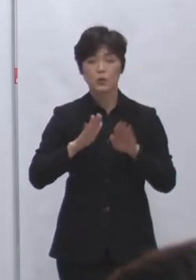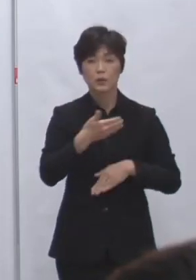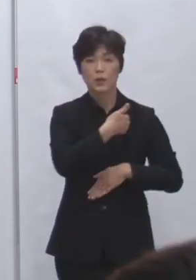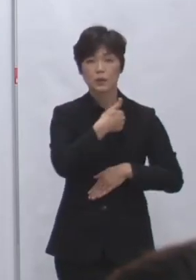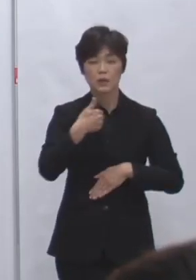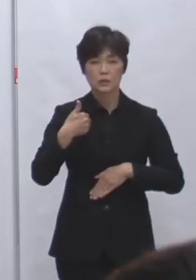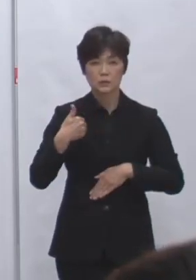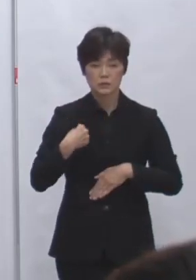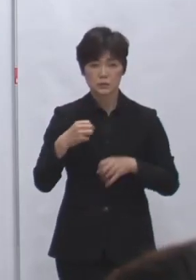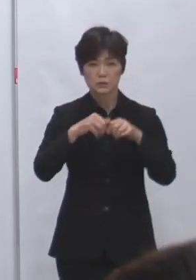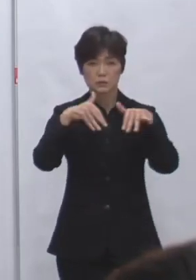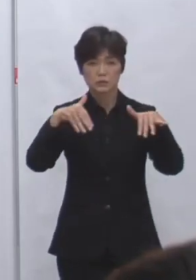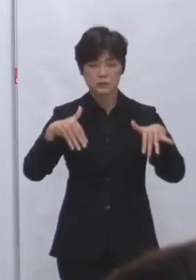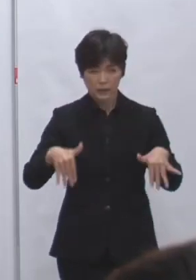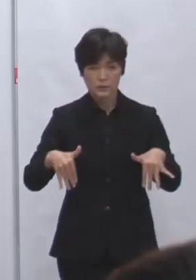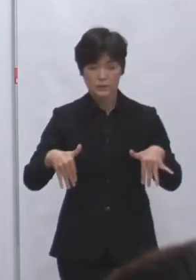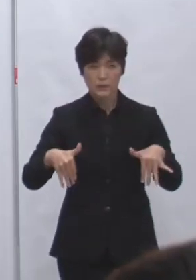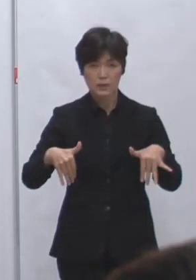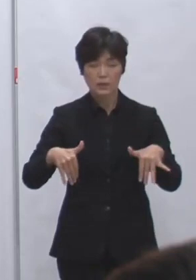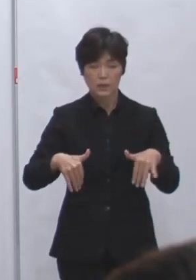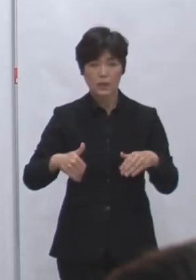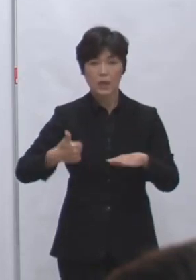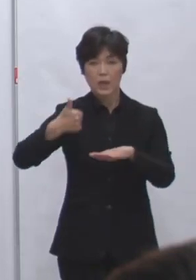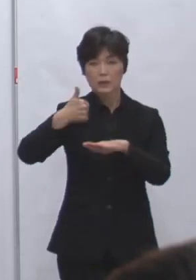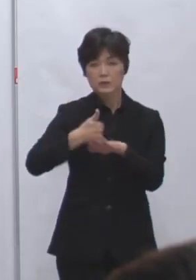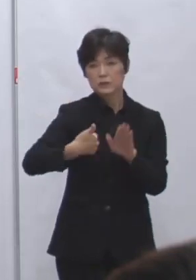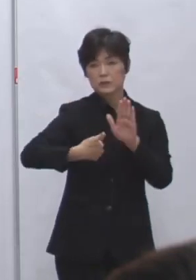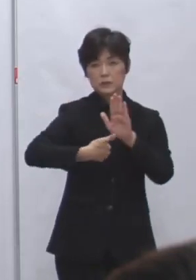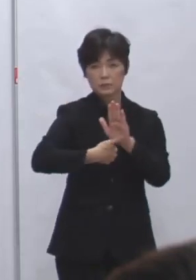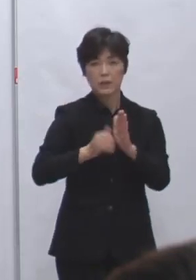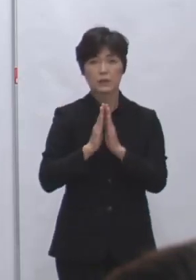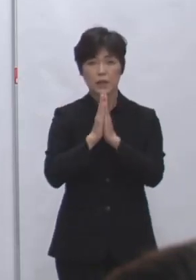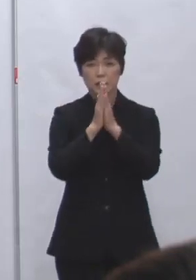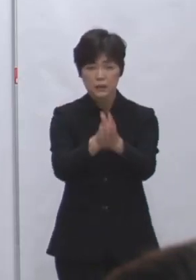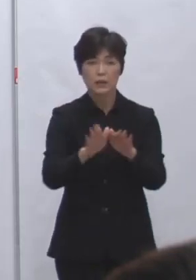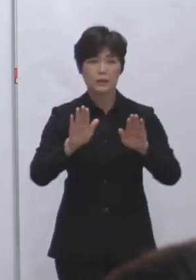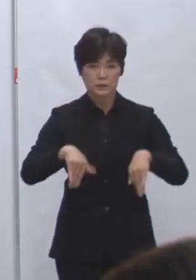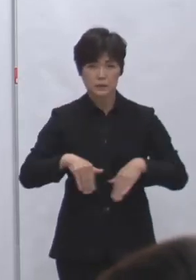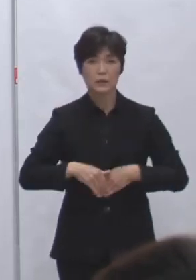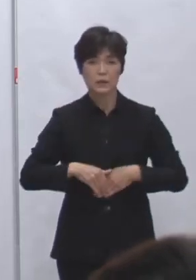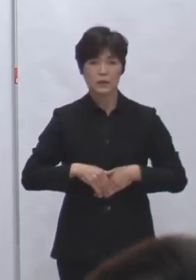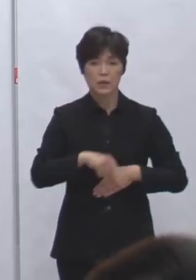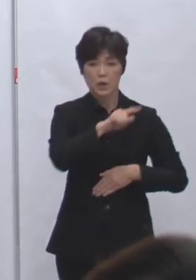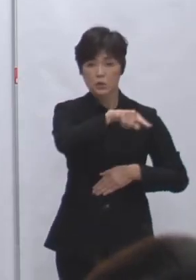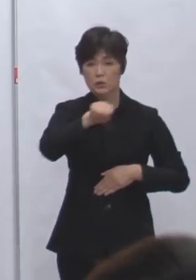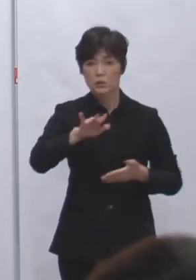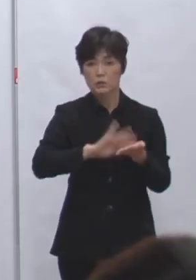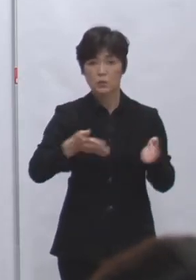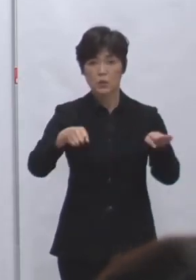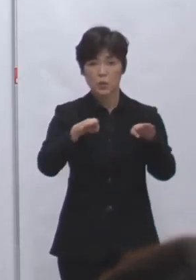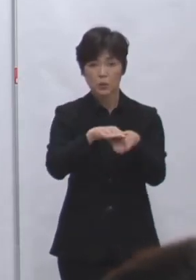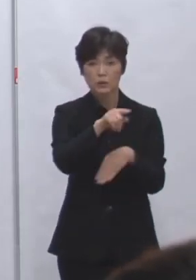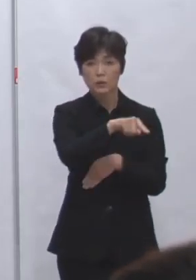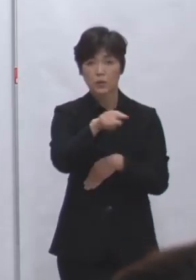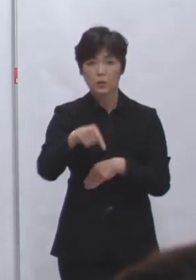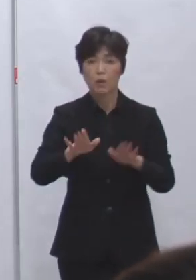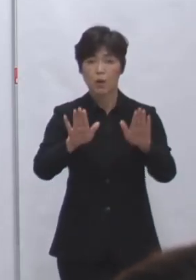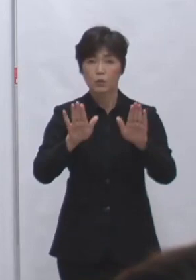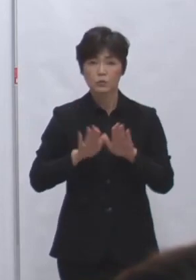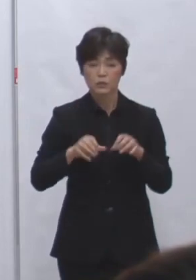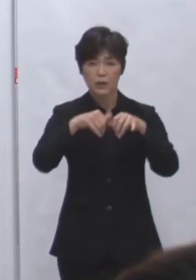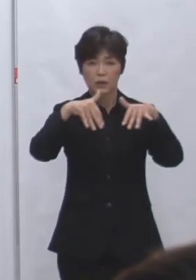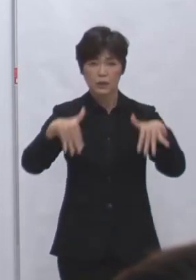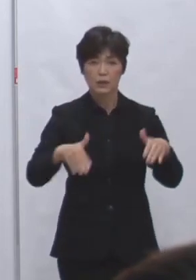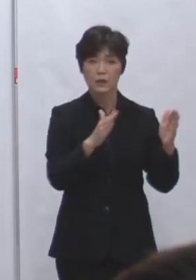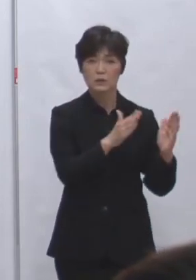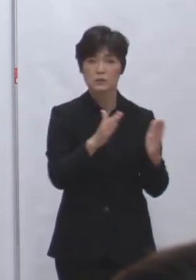に移転していただくように知事名でご依頼申し上げましたので、各病院におかれましては受け入れ体制の